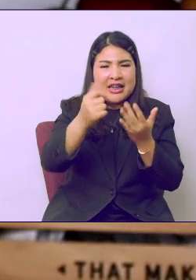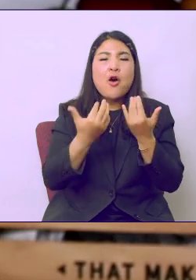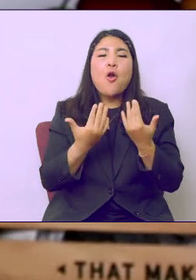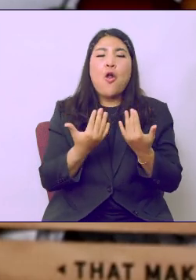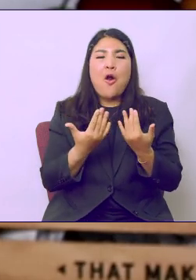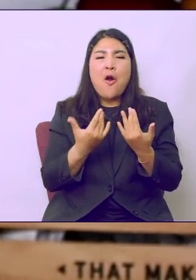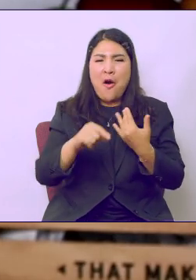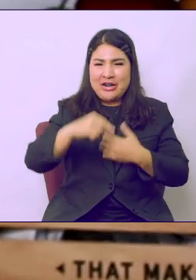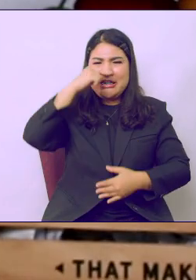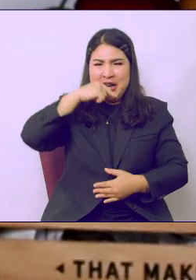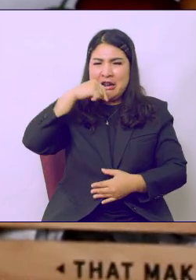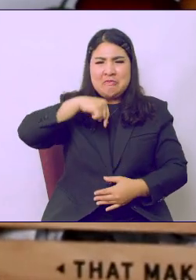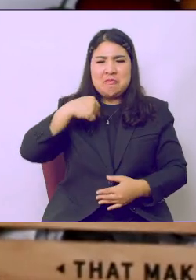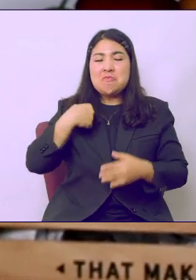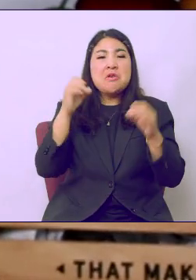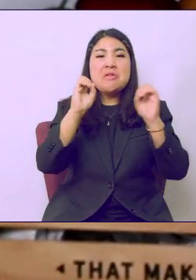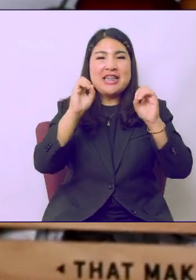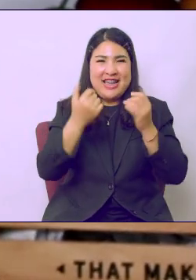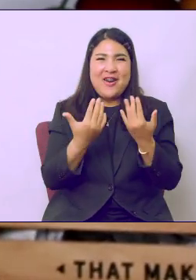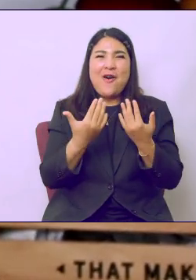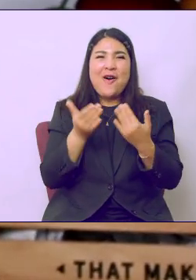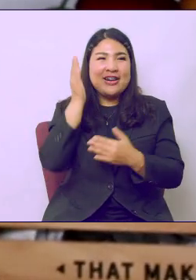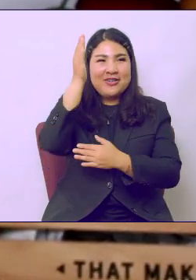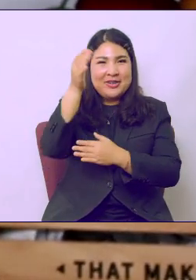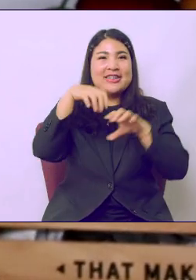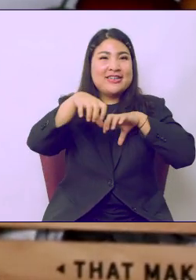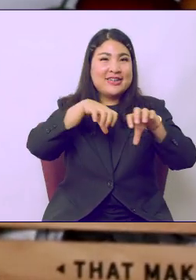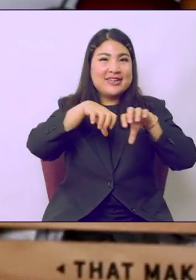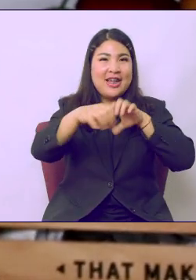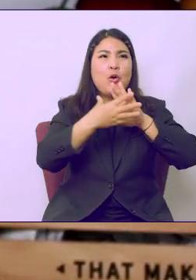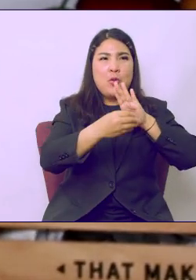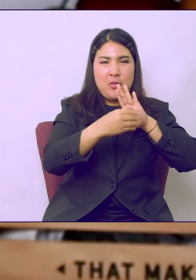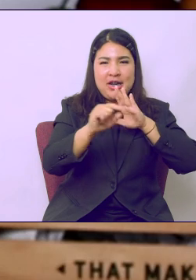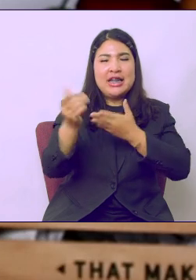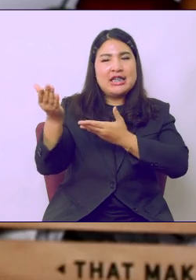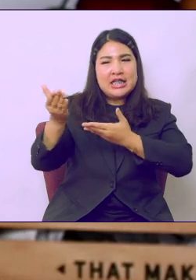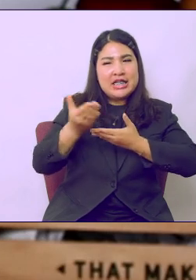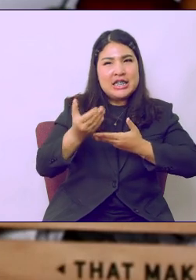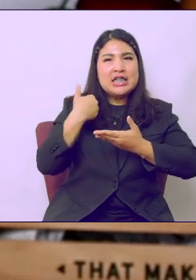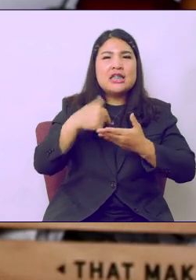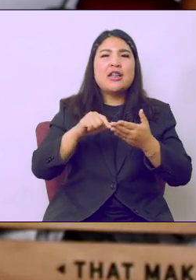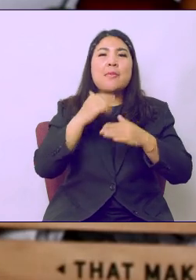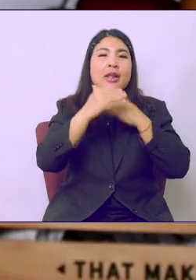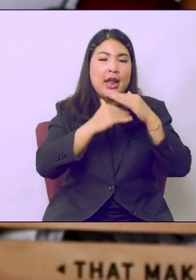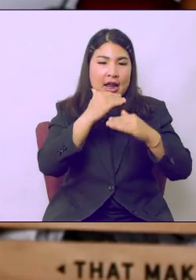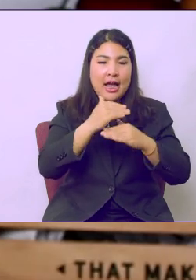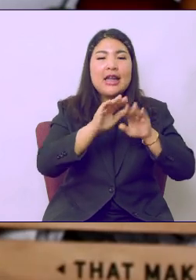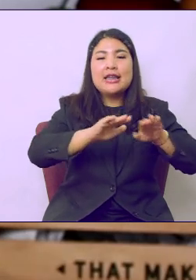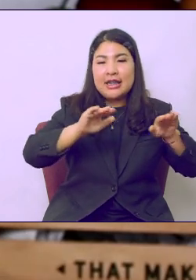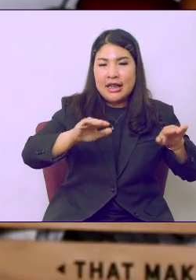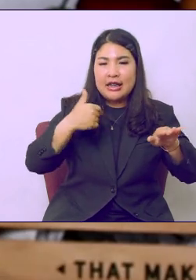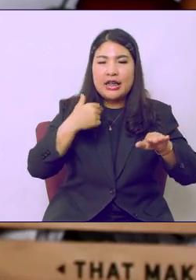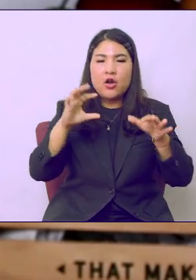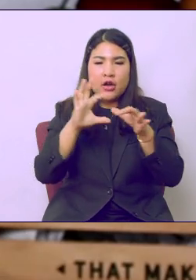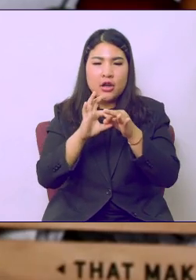เดี๋ยวรอที่นี่ดีกว่าเนาะเดี๋ยวลองมามาจัดอบรมดีกว่าเดี๋ยวผมจะเชิญอ่านักอาตี่นะครับแล้วก็นักพัฒนาการเด็ก